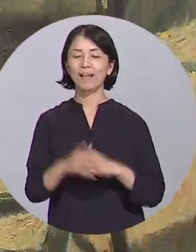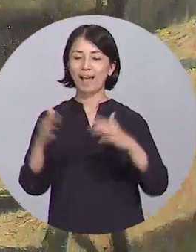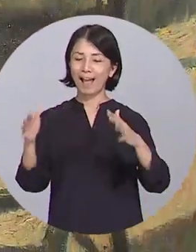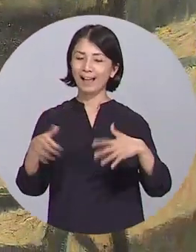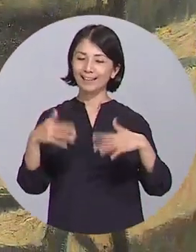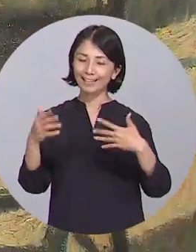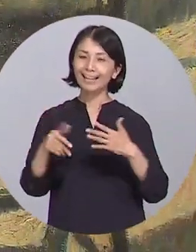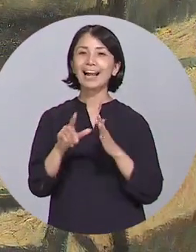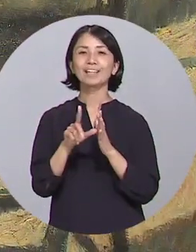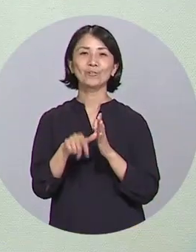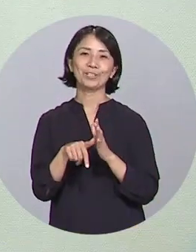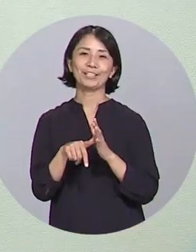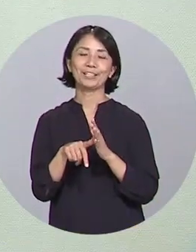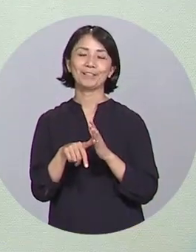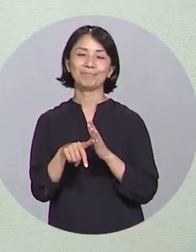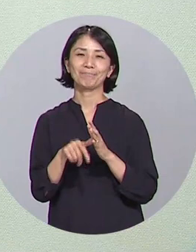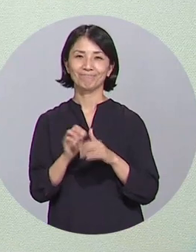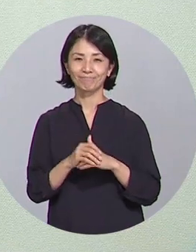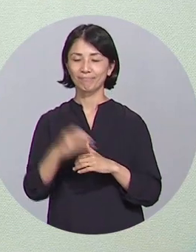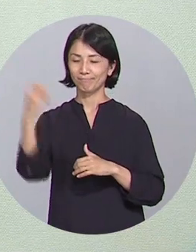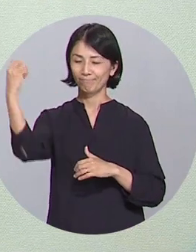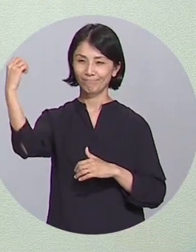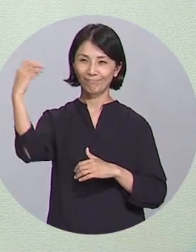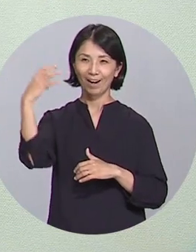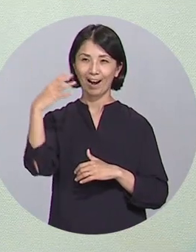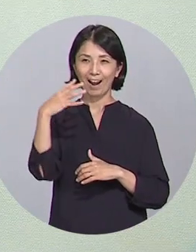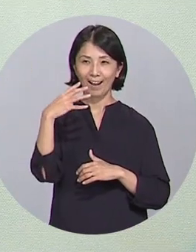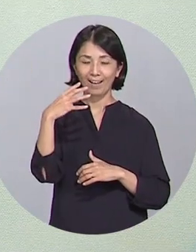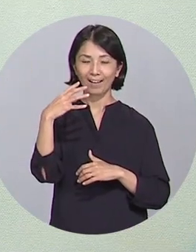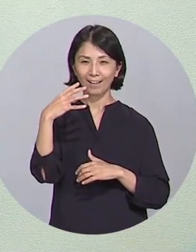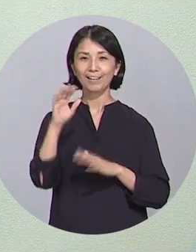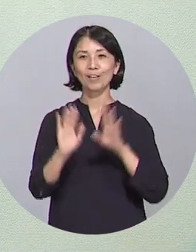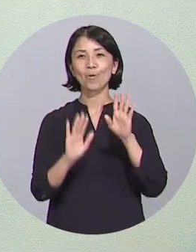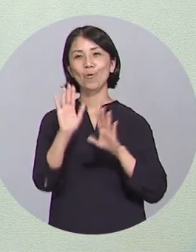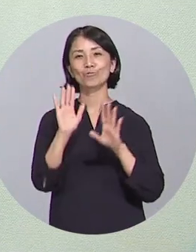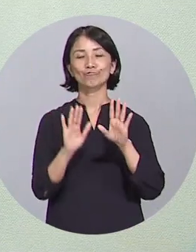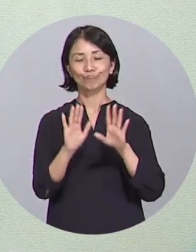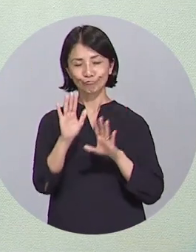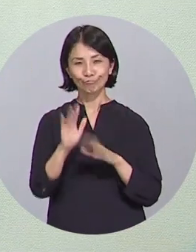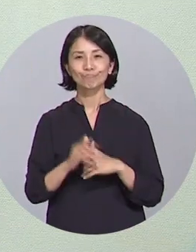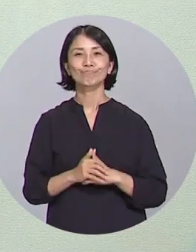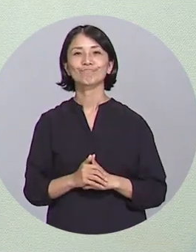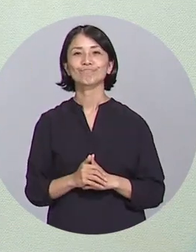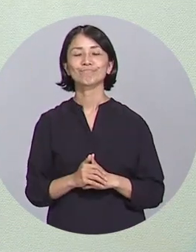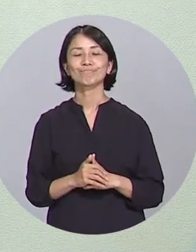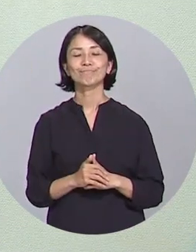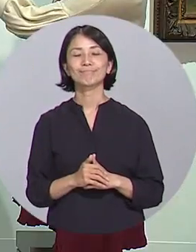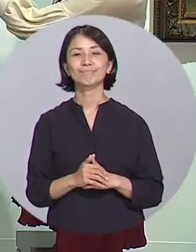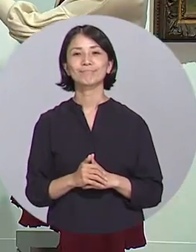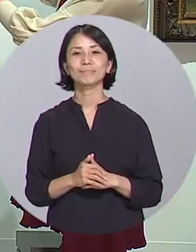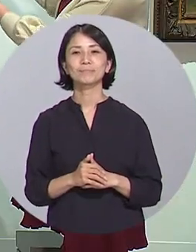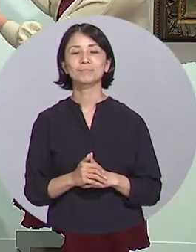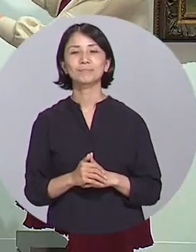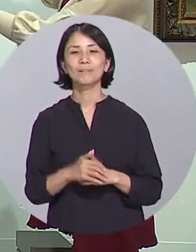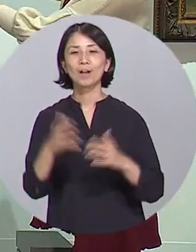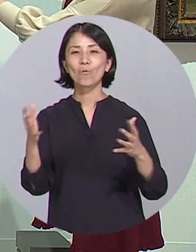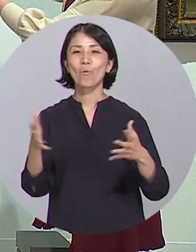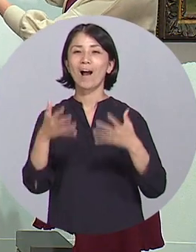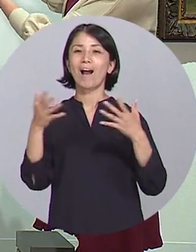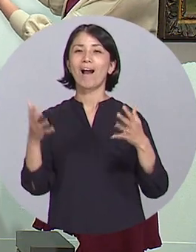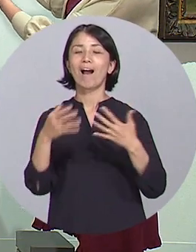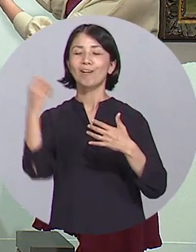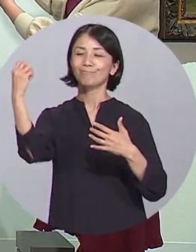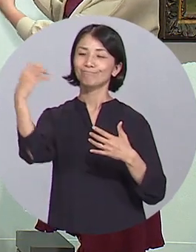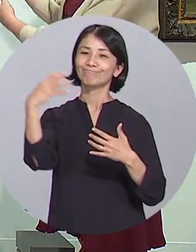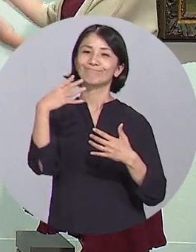を描いた作品で、光の描写を得意としたすごく透明感のある作品です。 ふわっと光